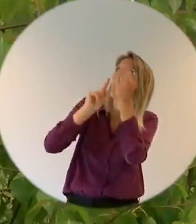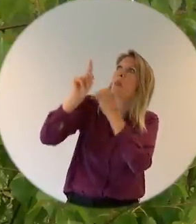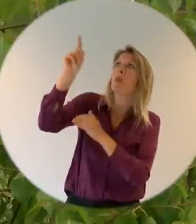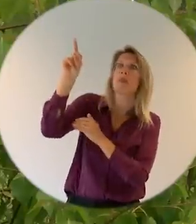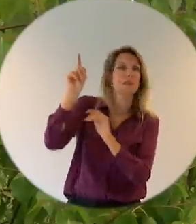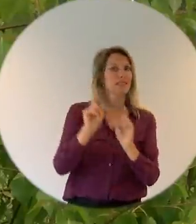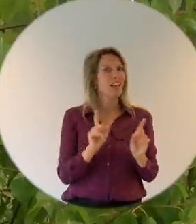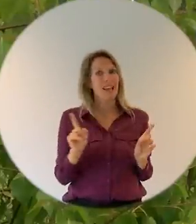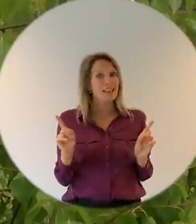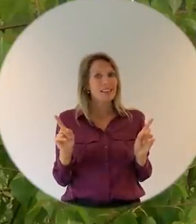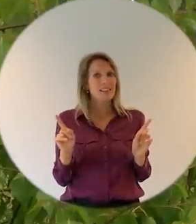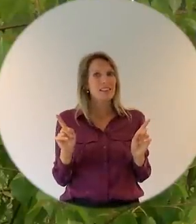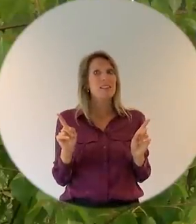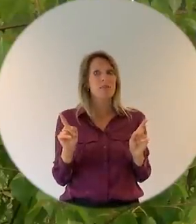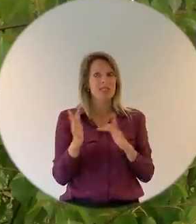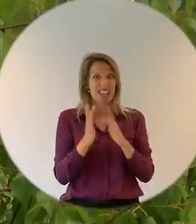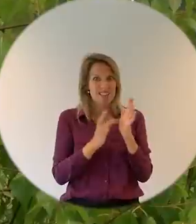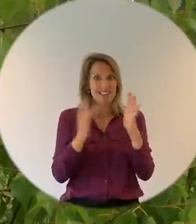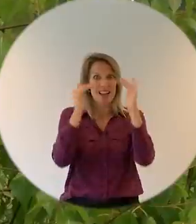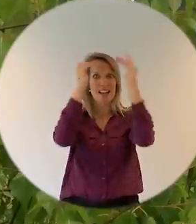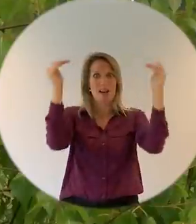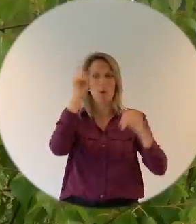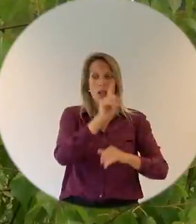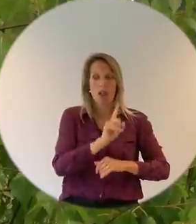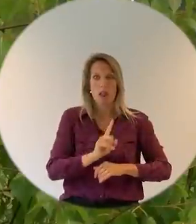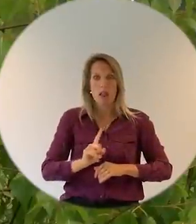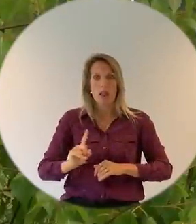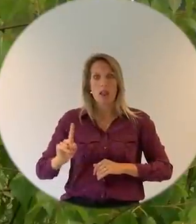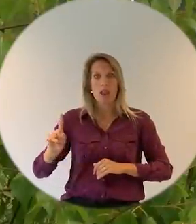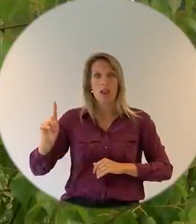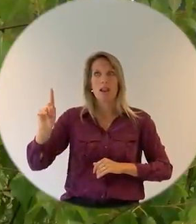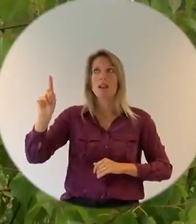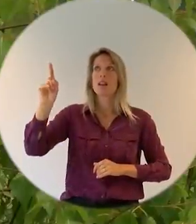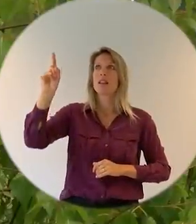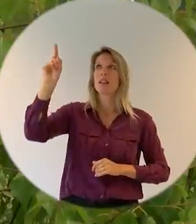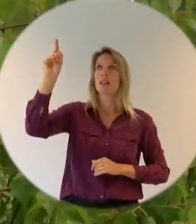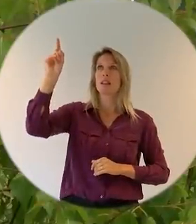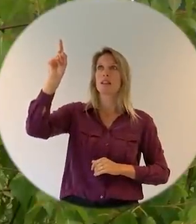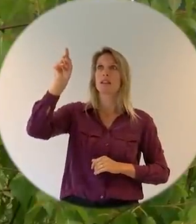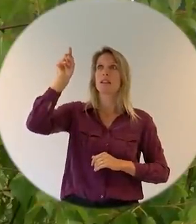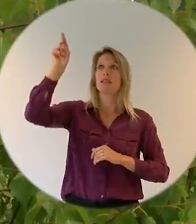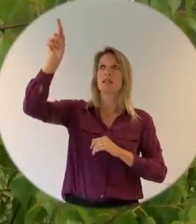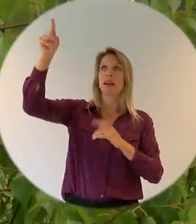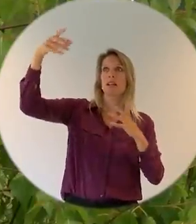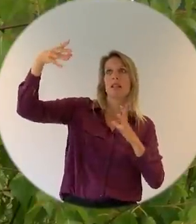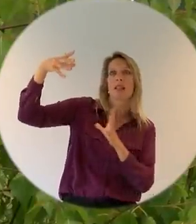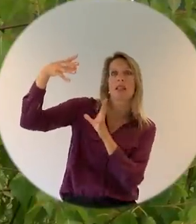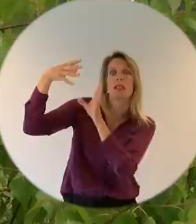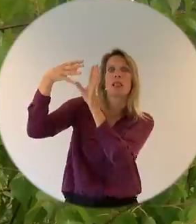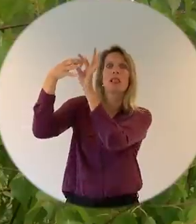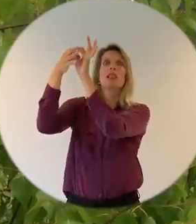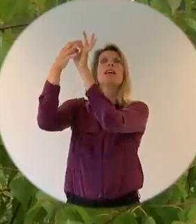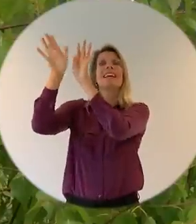de hemel gaat, gaat hij tegelijk binnen in God die overal